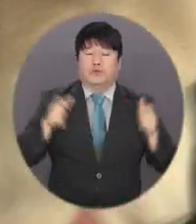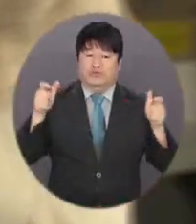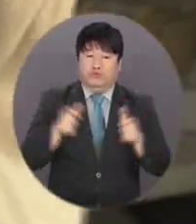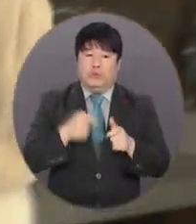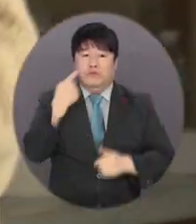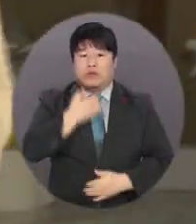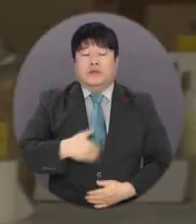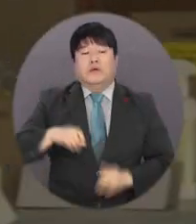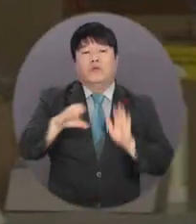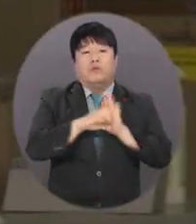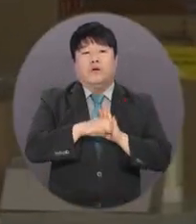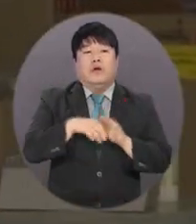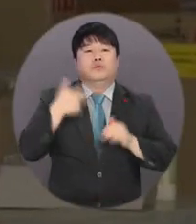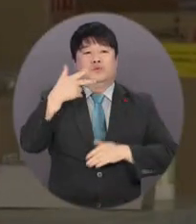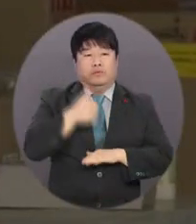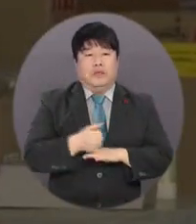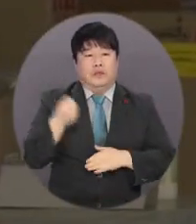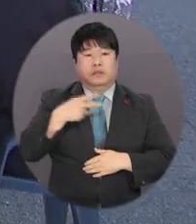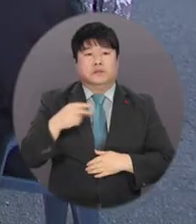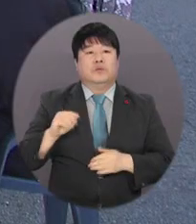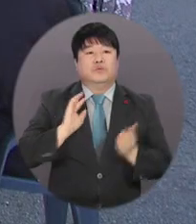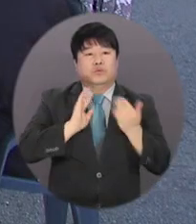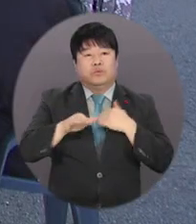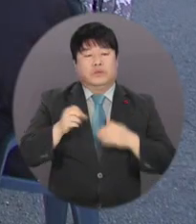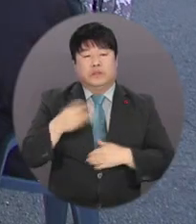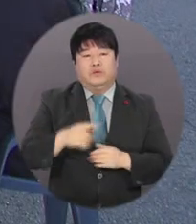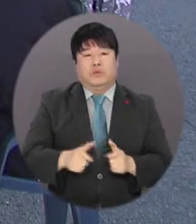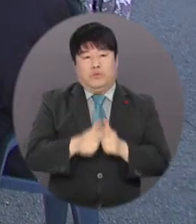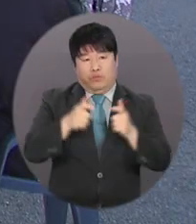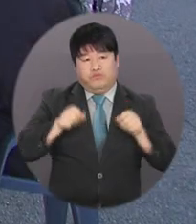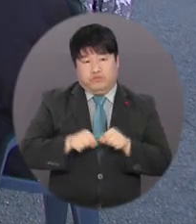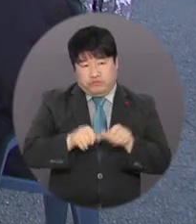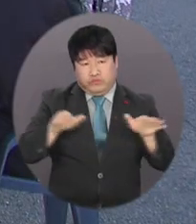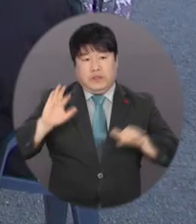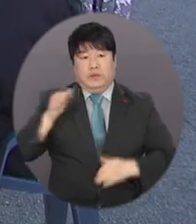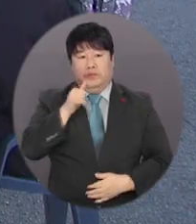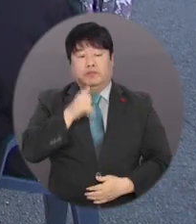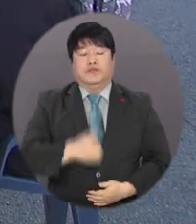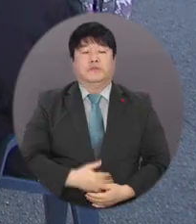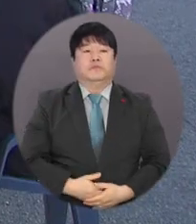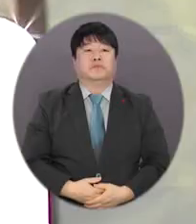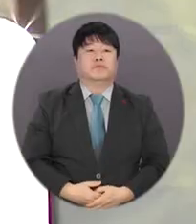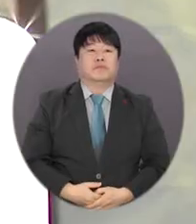알았던 코로나가 주말을 지나며 다시 확산하고 있습니다. MBC 뉴스 우종훈입니다.